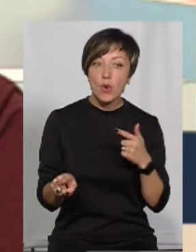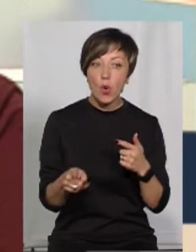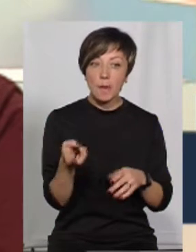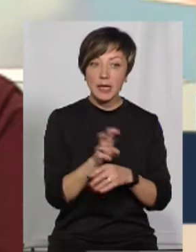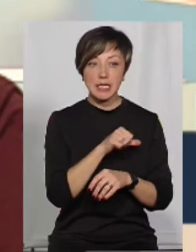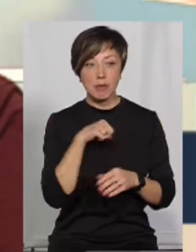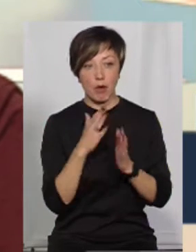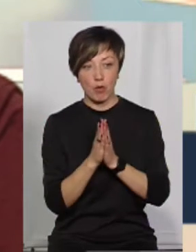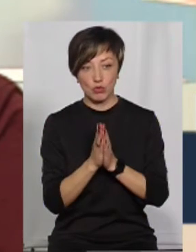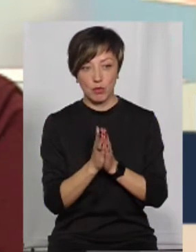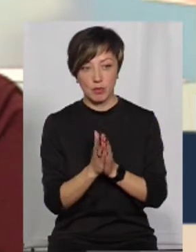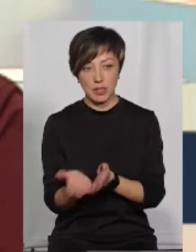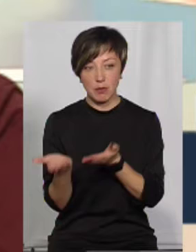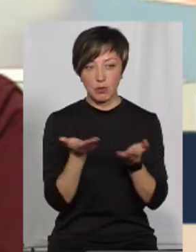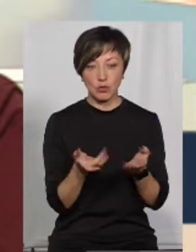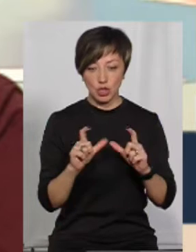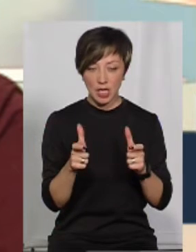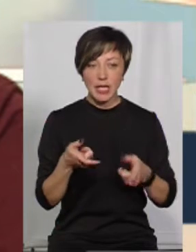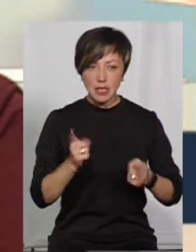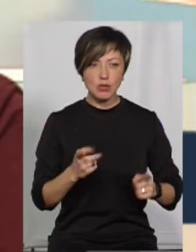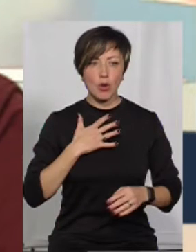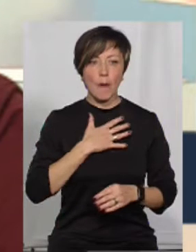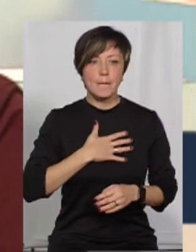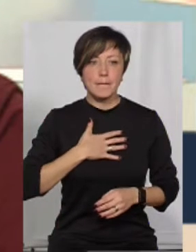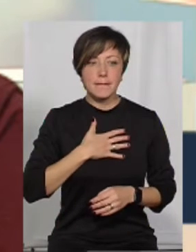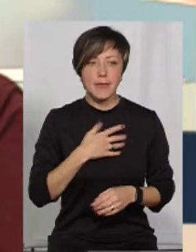разу вона прийде і сама попросить запрошення, тому що вона дійсно пережила